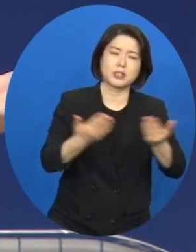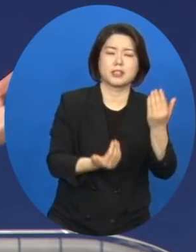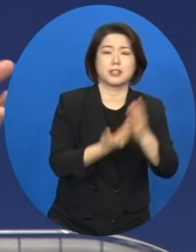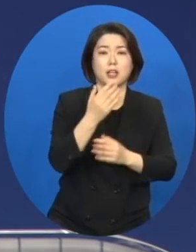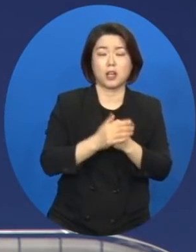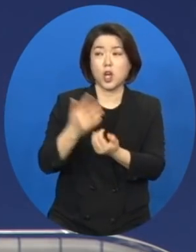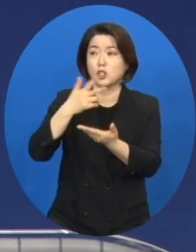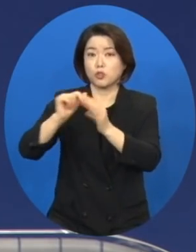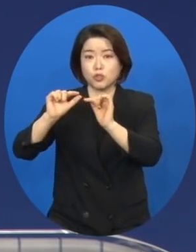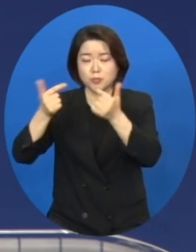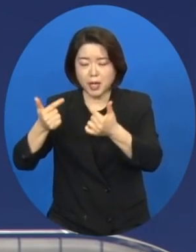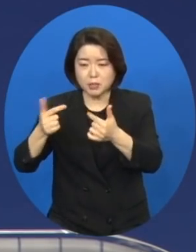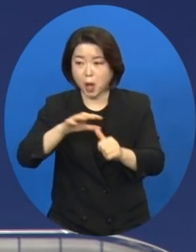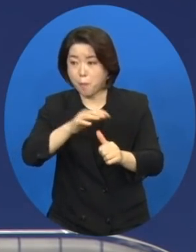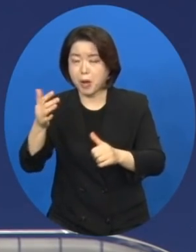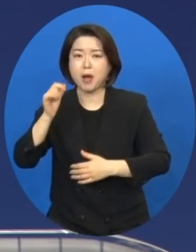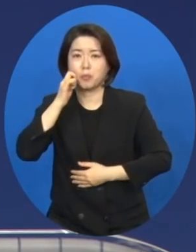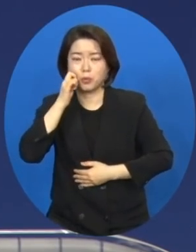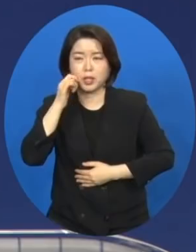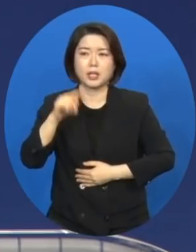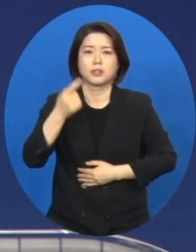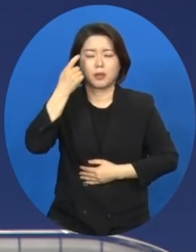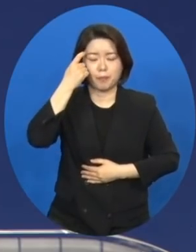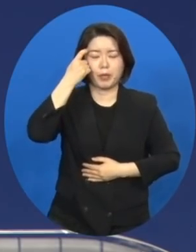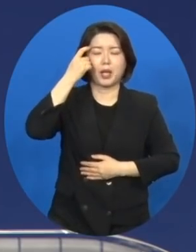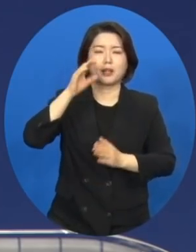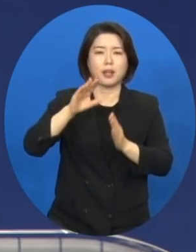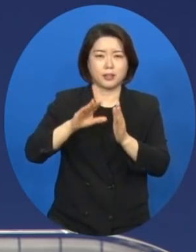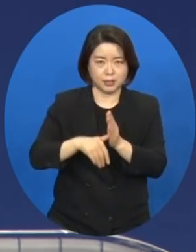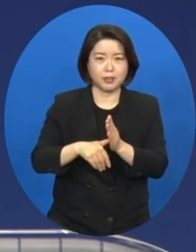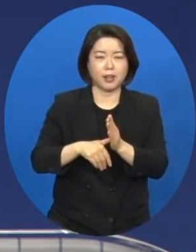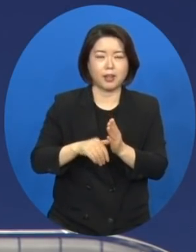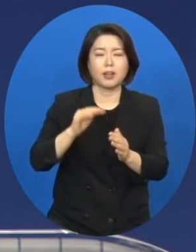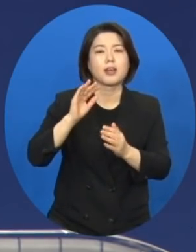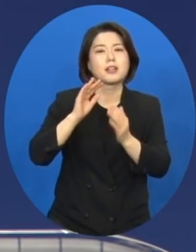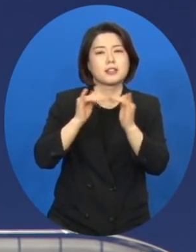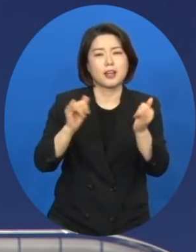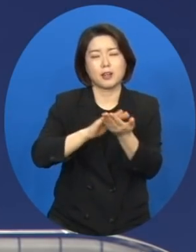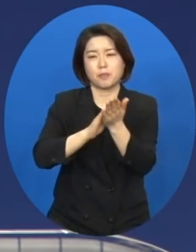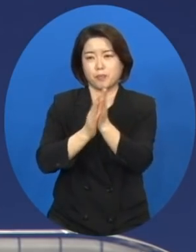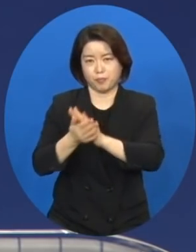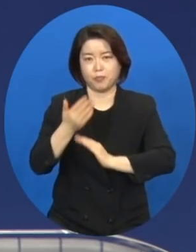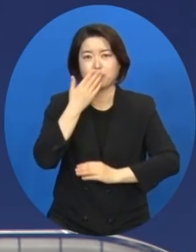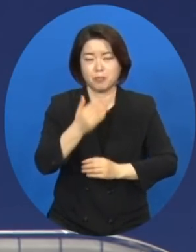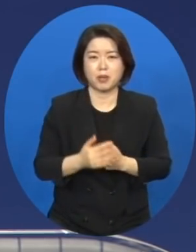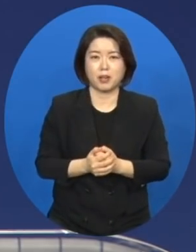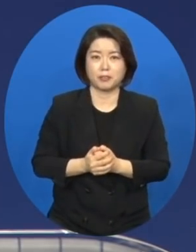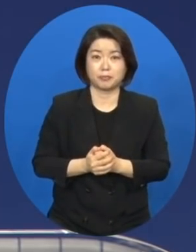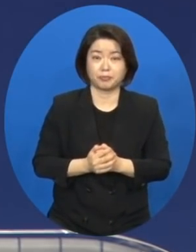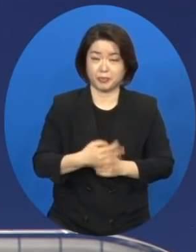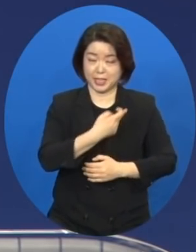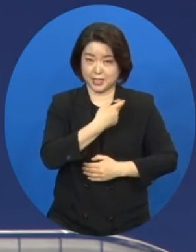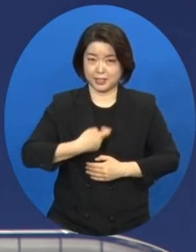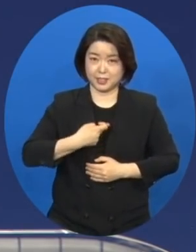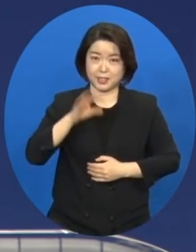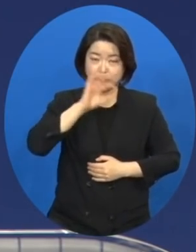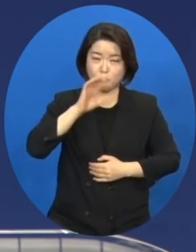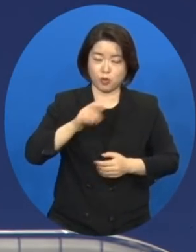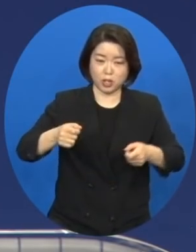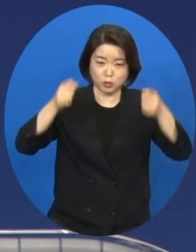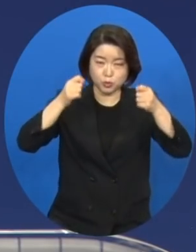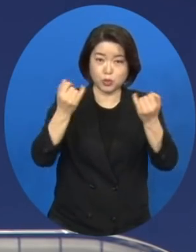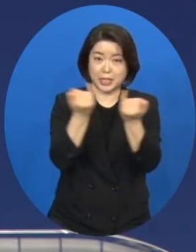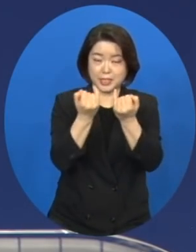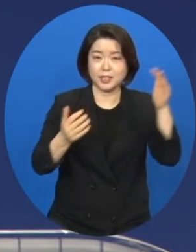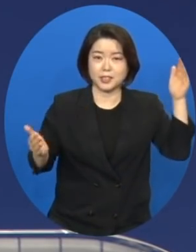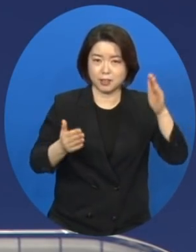방법이 없습니다. 그것을 깨달을 때에 그 사람은 변화가 되는 거죠. 아까 제자훈련 수련한 그 학생 이렇게 얘기를